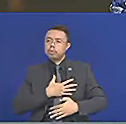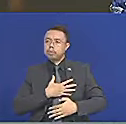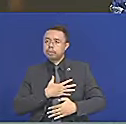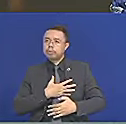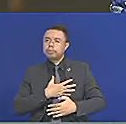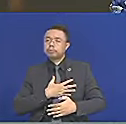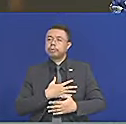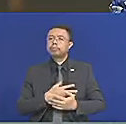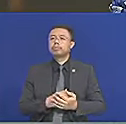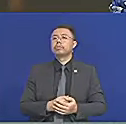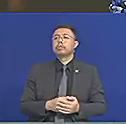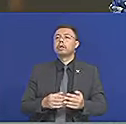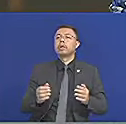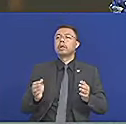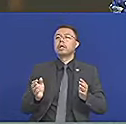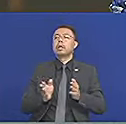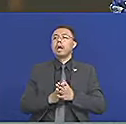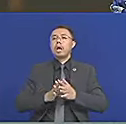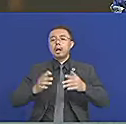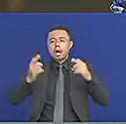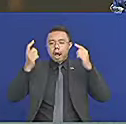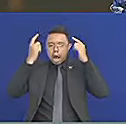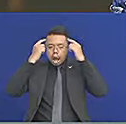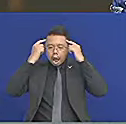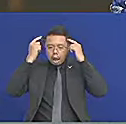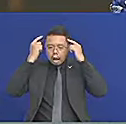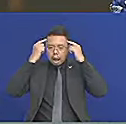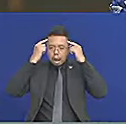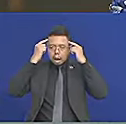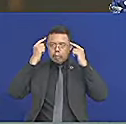kekuatanku dan akal